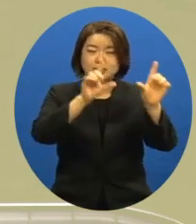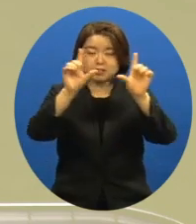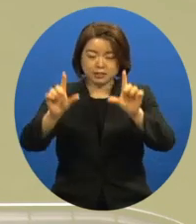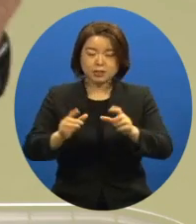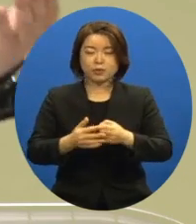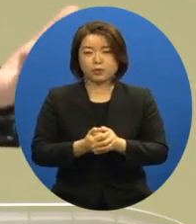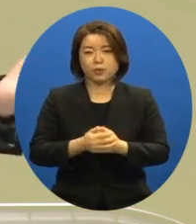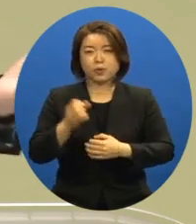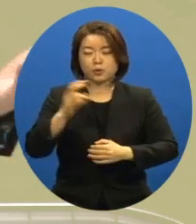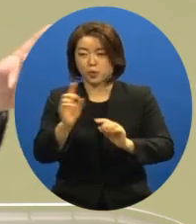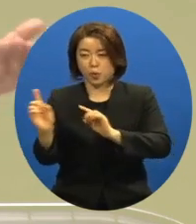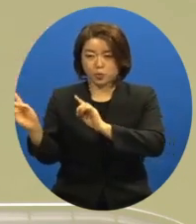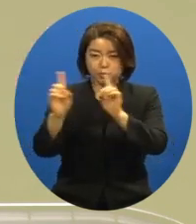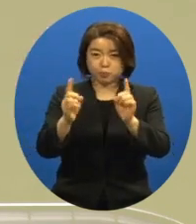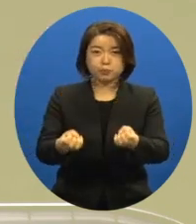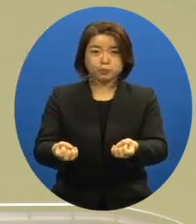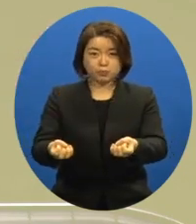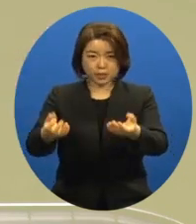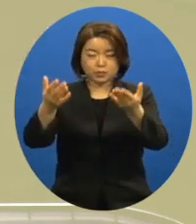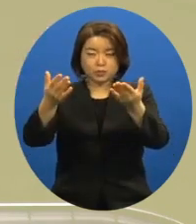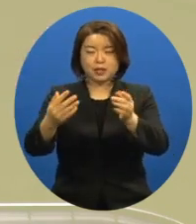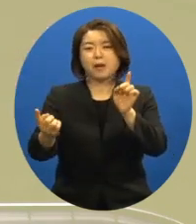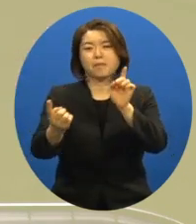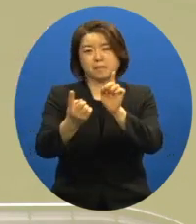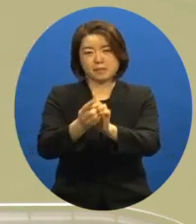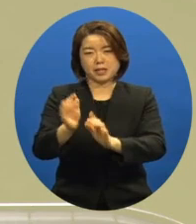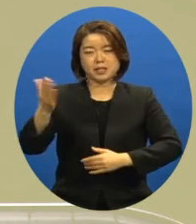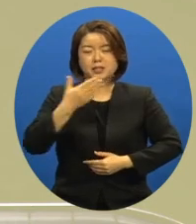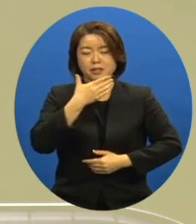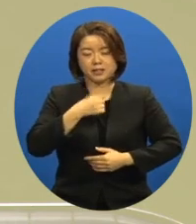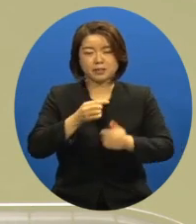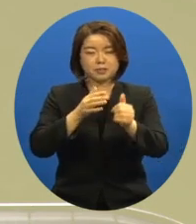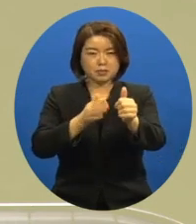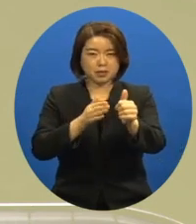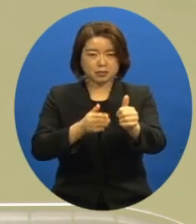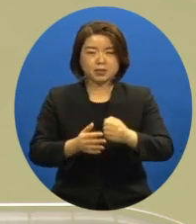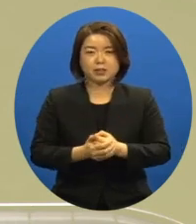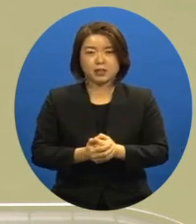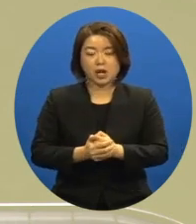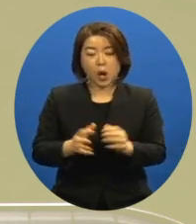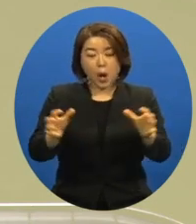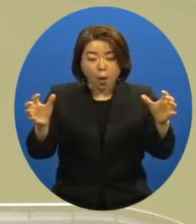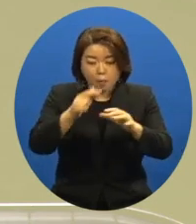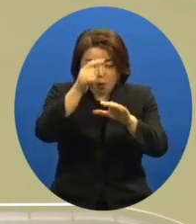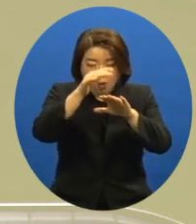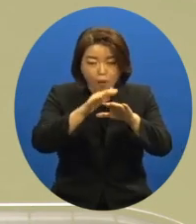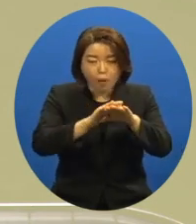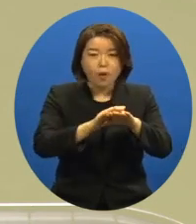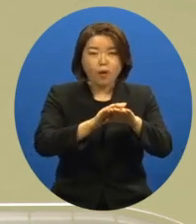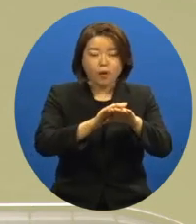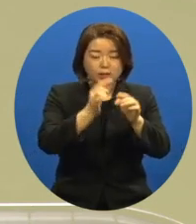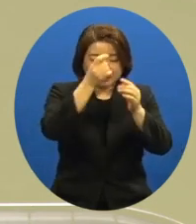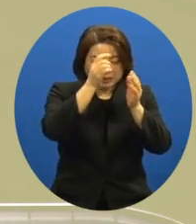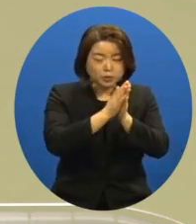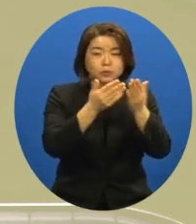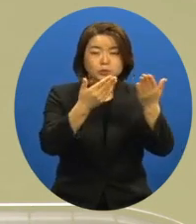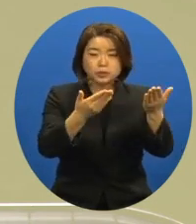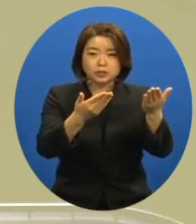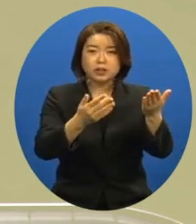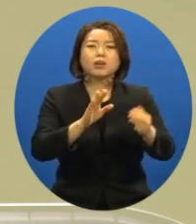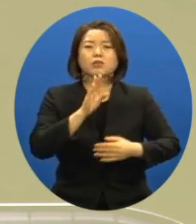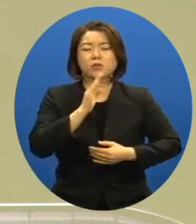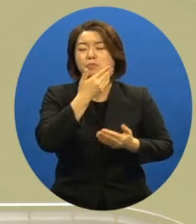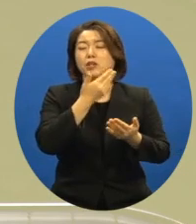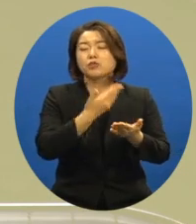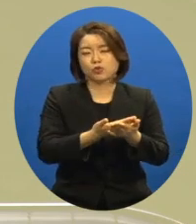그리고 부활주일을 맞이할 수 있게 되기를 바랍니다. 모여서 기도하는 일은 너무 중요합니다. 모여서